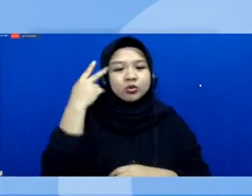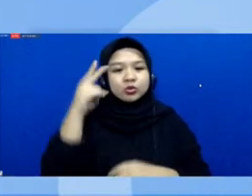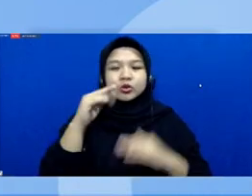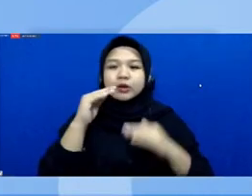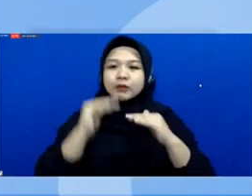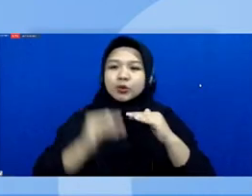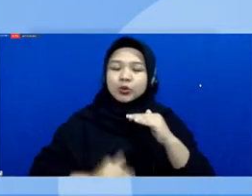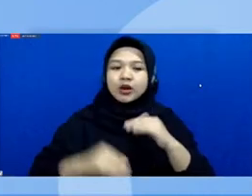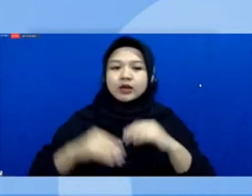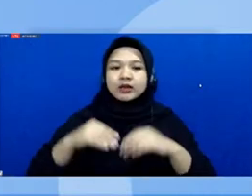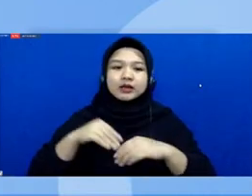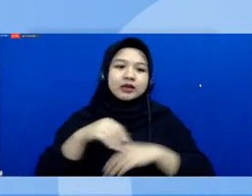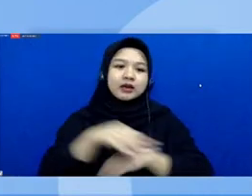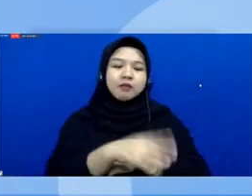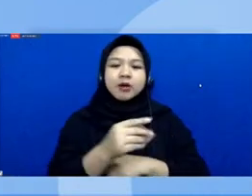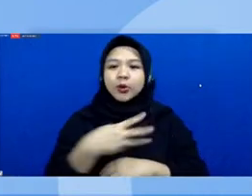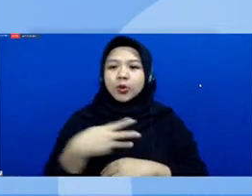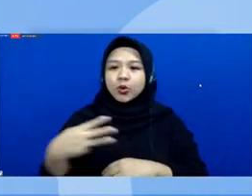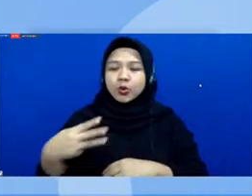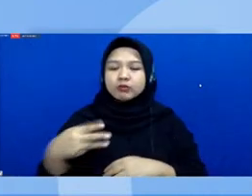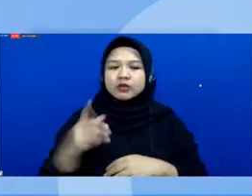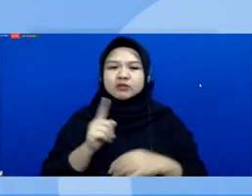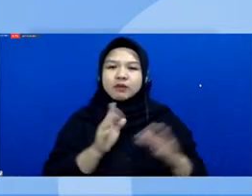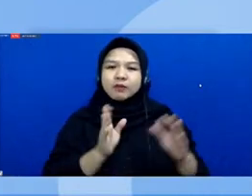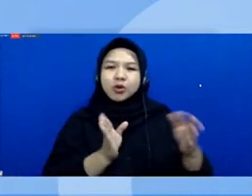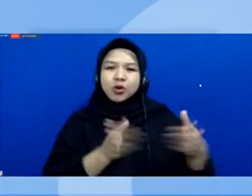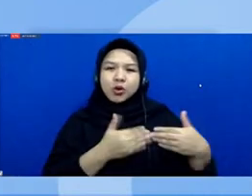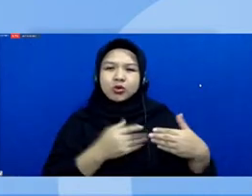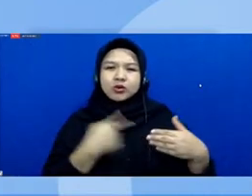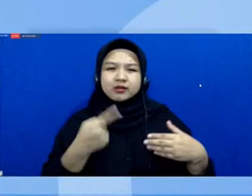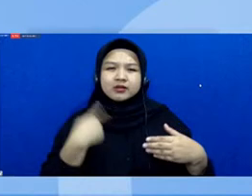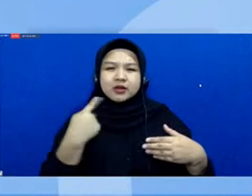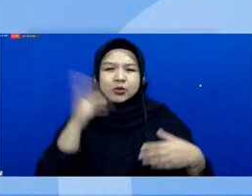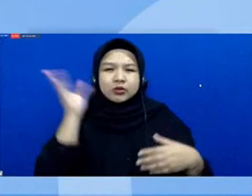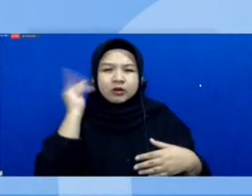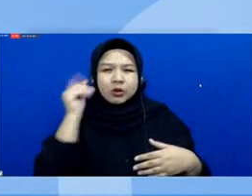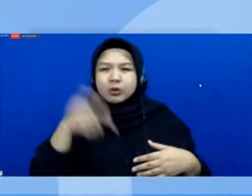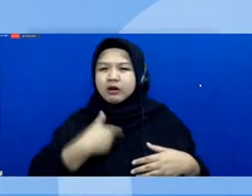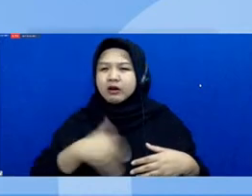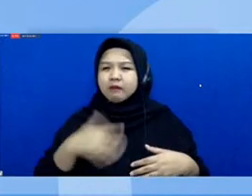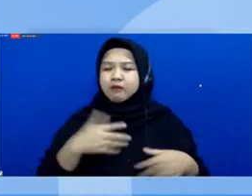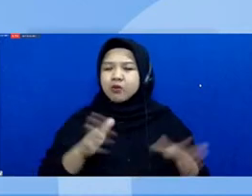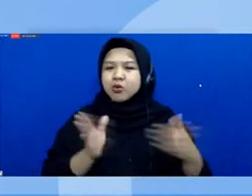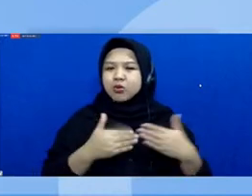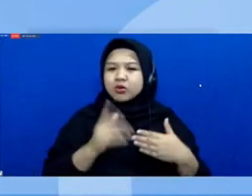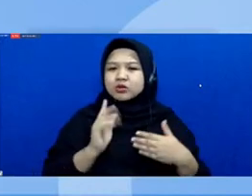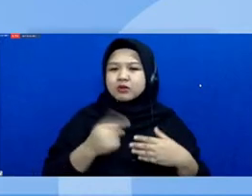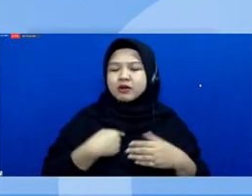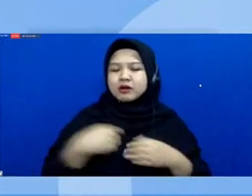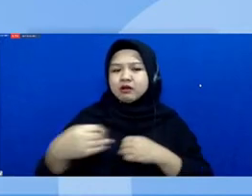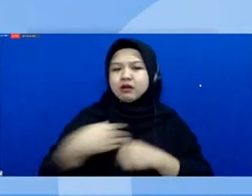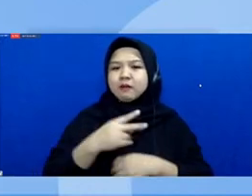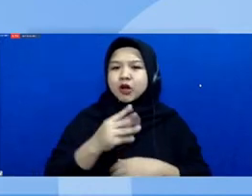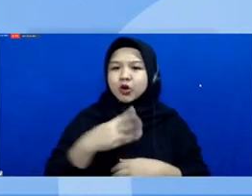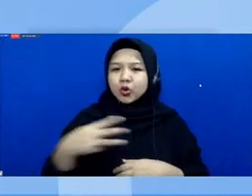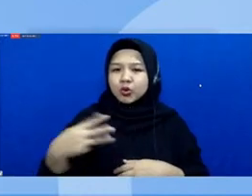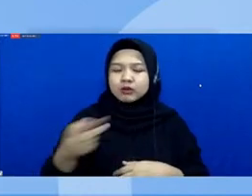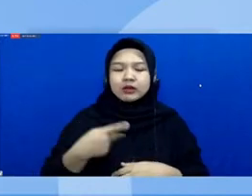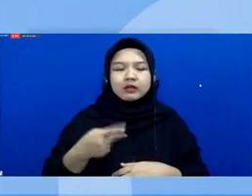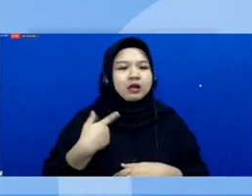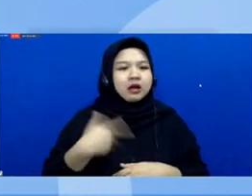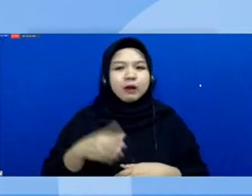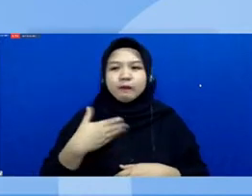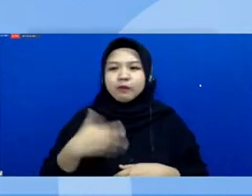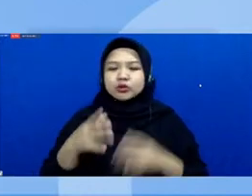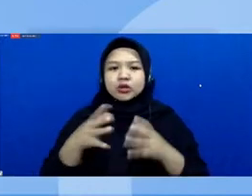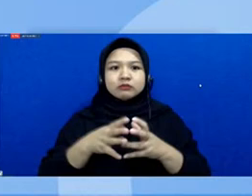mengurangi dampak ekonomi dari lockdown yang selalu kita dengar. Orang tidak mau lockdown karena akan ada dampak ekonomi. Kita tidak mau skala